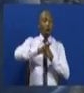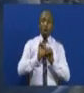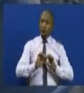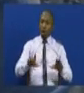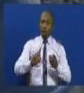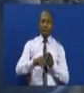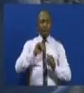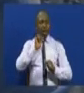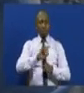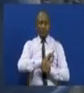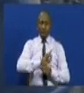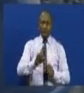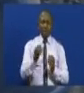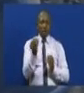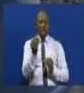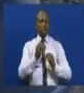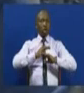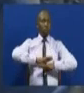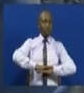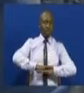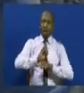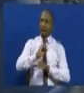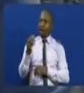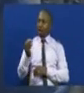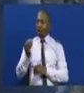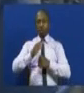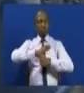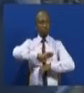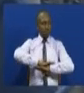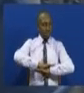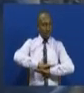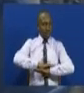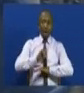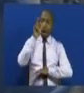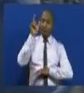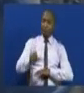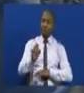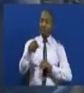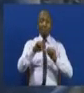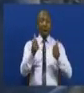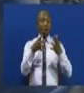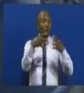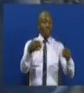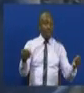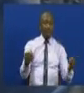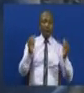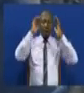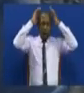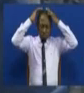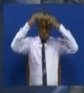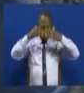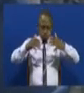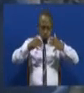Yatakiwa wafanyiwe huku anapumzika, lakini kwa yule ambaye hajaathirika anaweza akafunikwa na akakaa kwa dakika